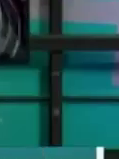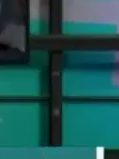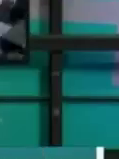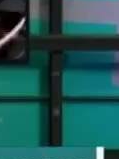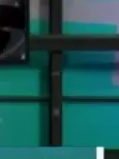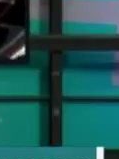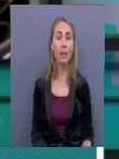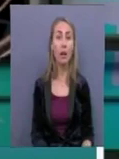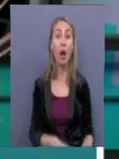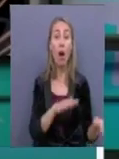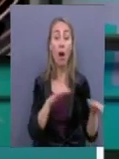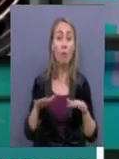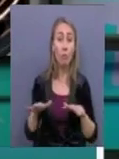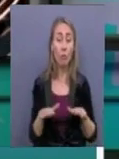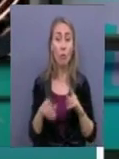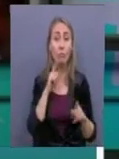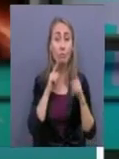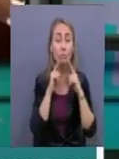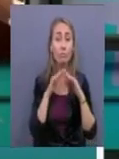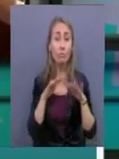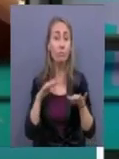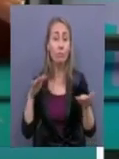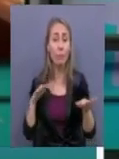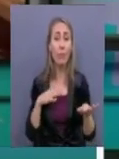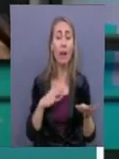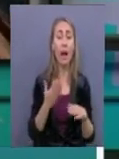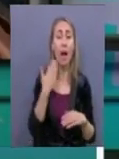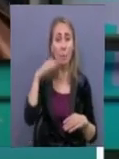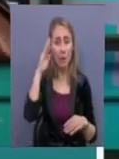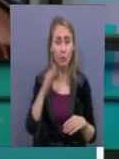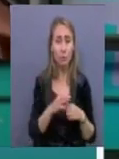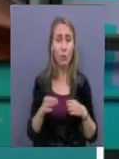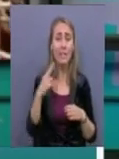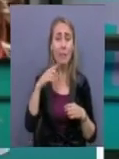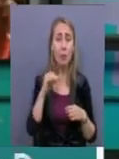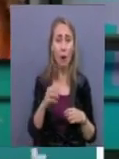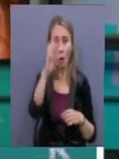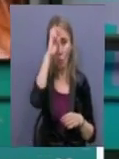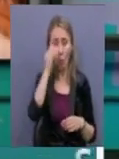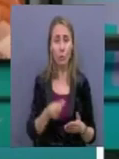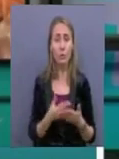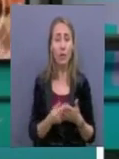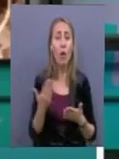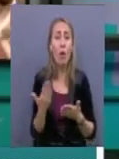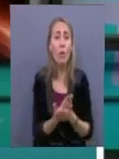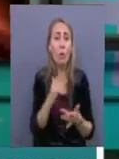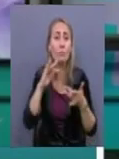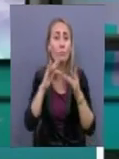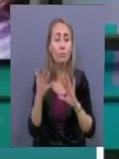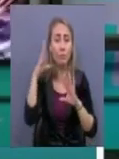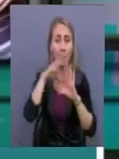Брифинг барысында облыстық мемлекеттік кірістер департаментінің өкілдері инновациялар кеден процестерін автоматтандыру және цифрландыру туралы жұмыстарға